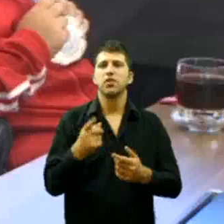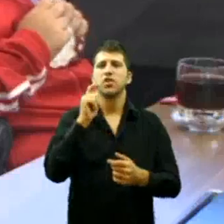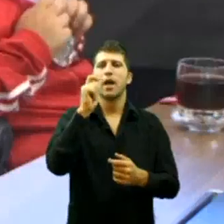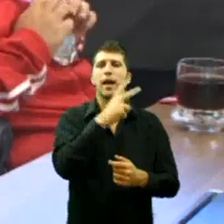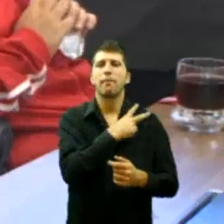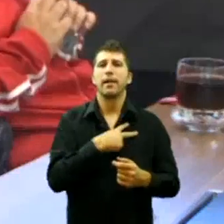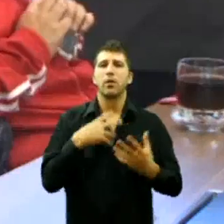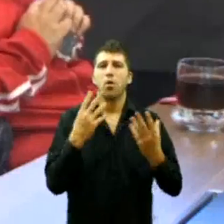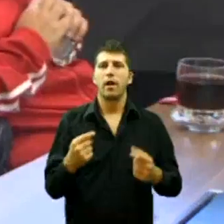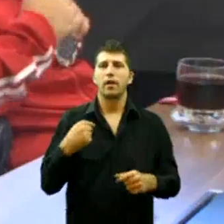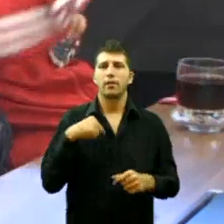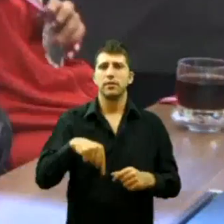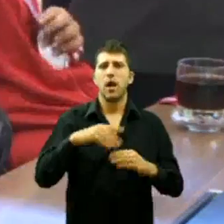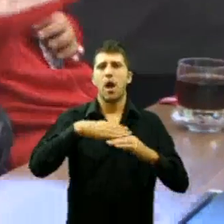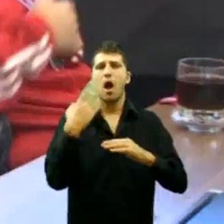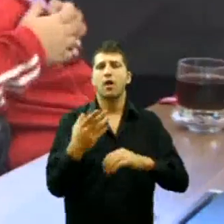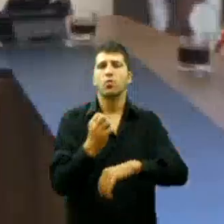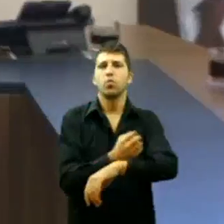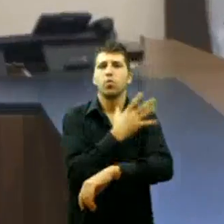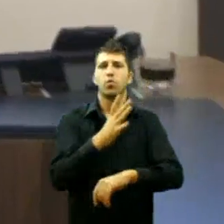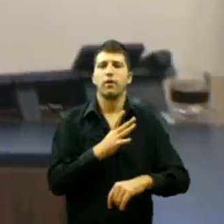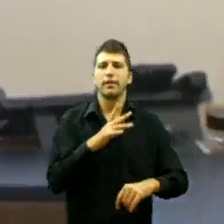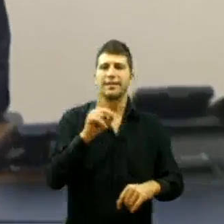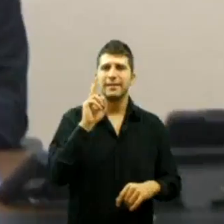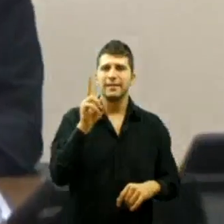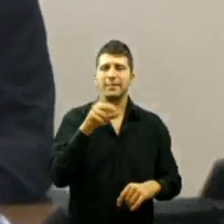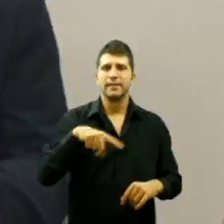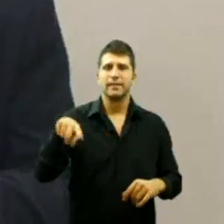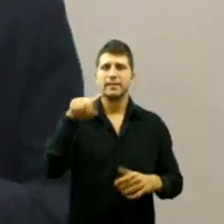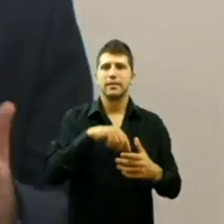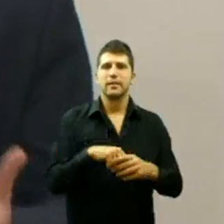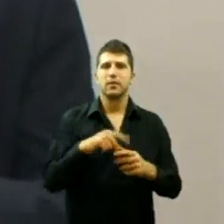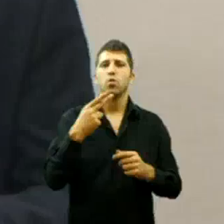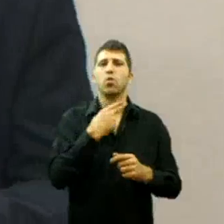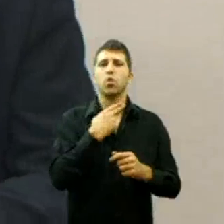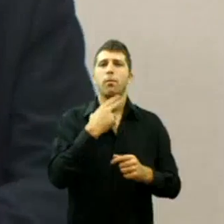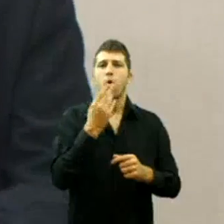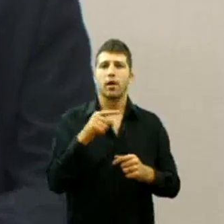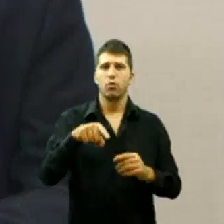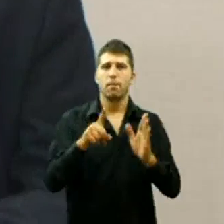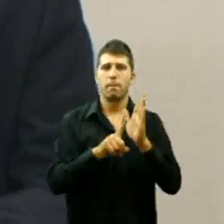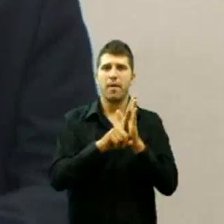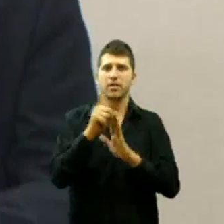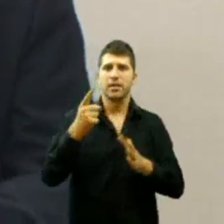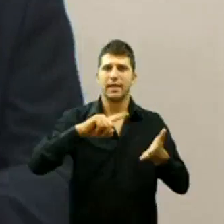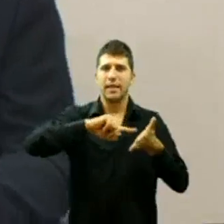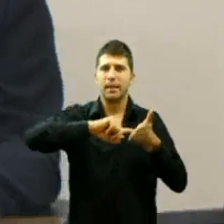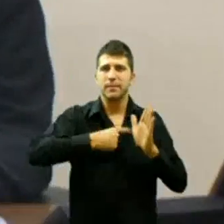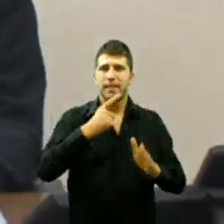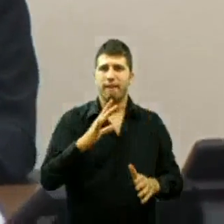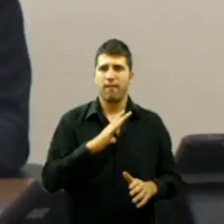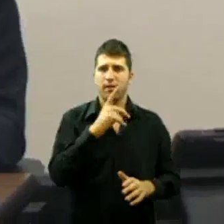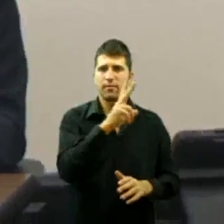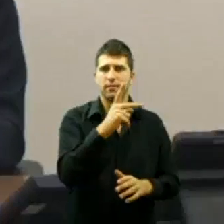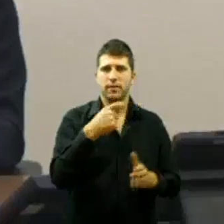Çankaya Belediyesi olarak ayrıca gururluyuz. Sizlere kulüp olarak bu başarının altında imzamızın